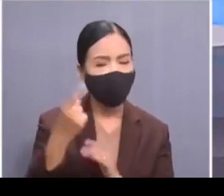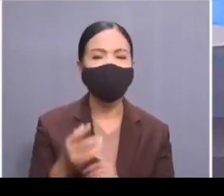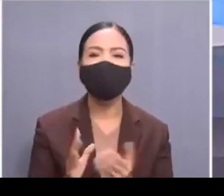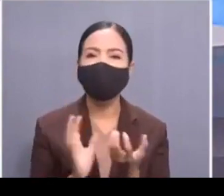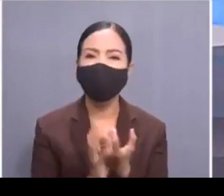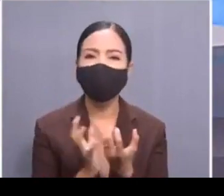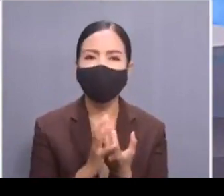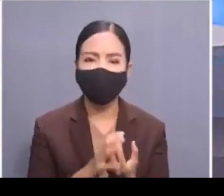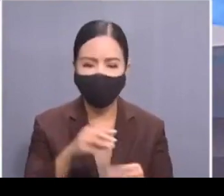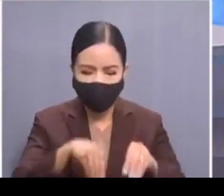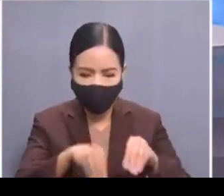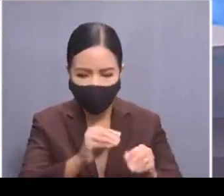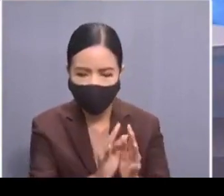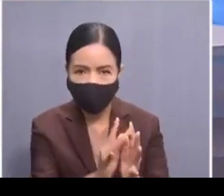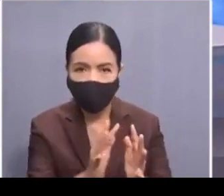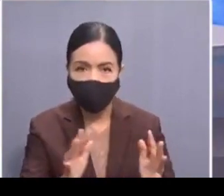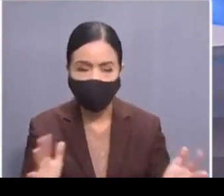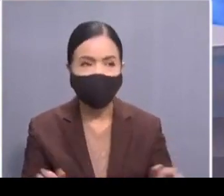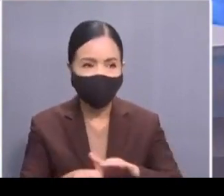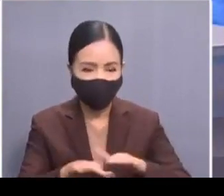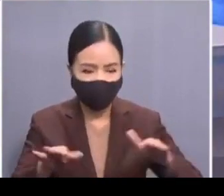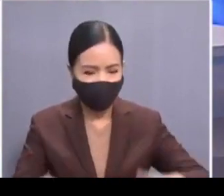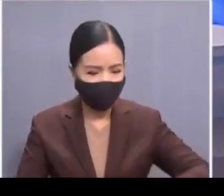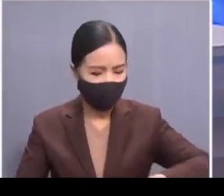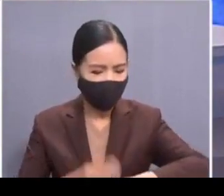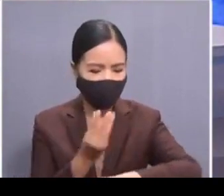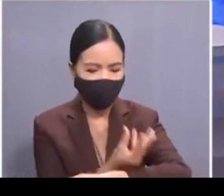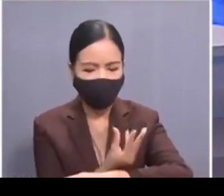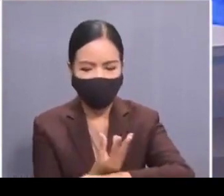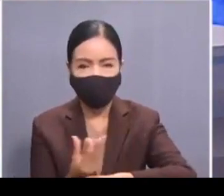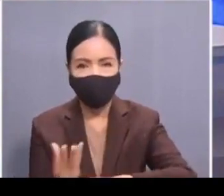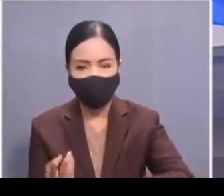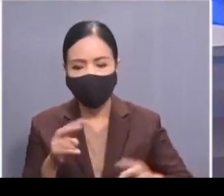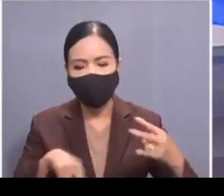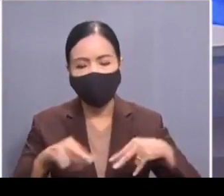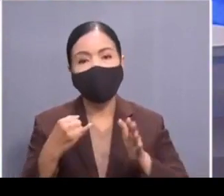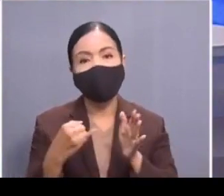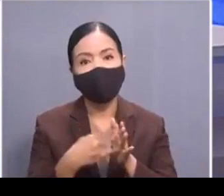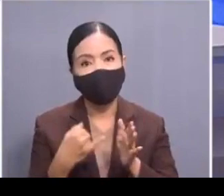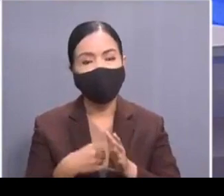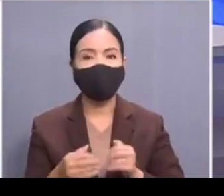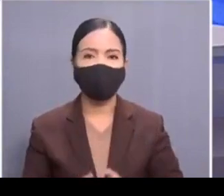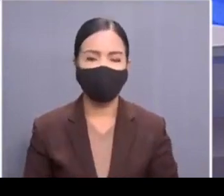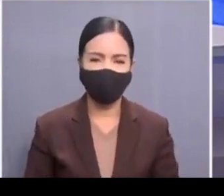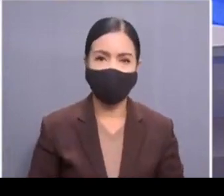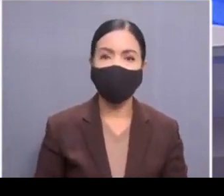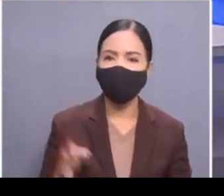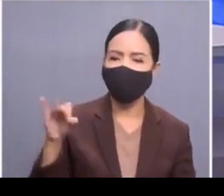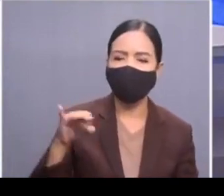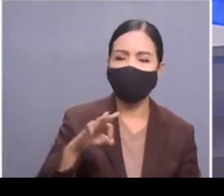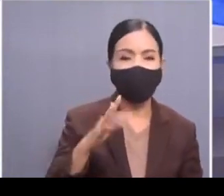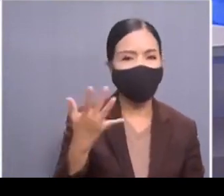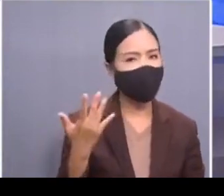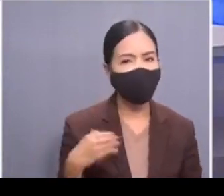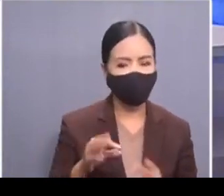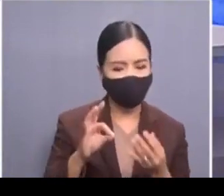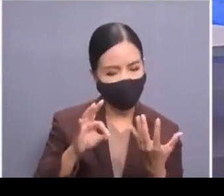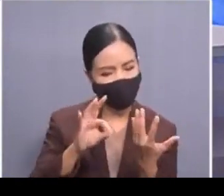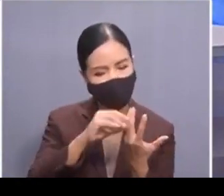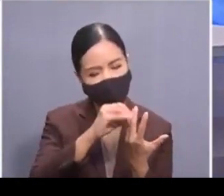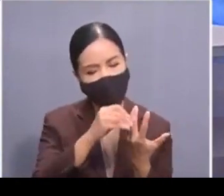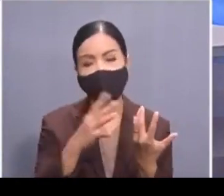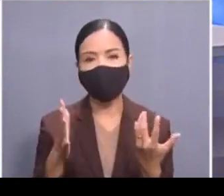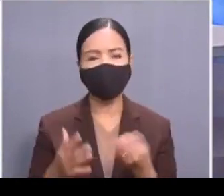ผักอินทรีย์บนโต๊ะเดี๋ยวนี้เขาชอบปลูกบนโต๊ะ ครับผมคร ับ ผม เพราะว่าดูแลง่ายแล้วก็หนีวัชพืชได้ด้วยค่ะเพราะว่าศัตรูพืชส่วนใหญ่มันจะอยู่บ